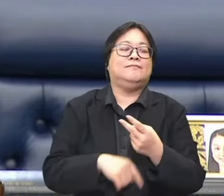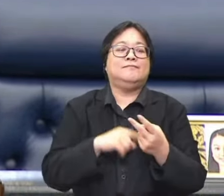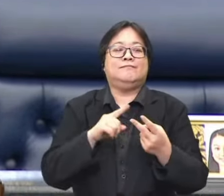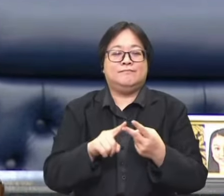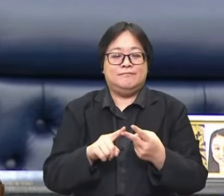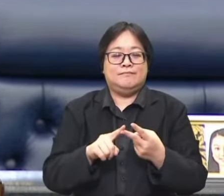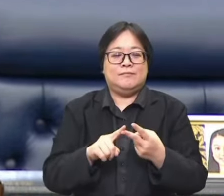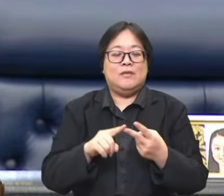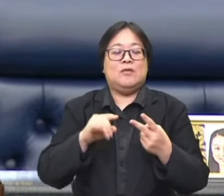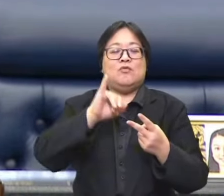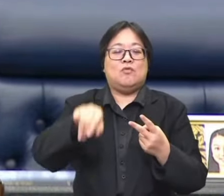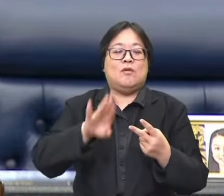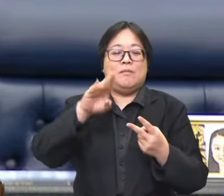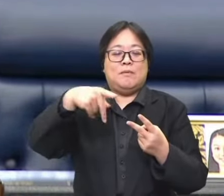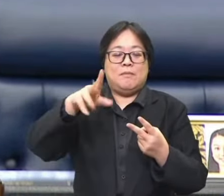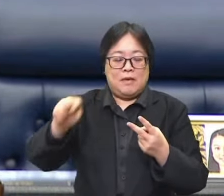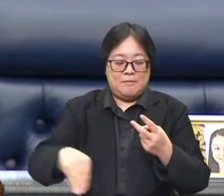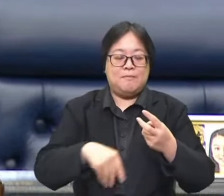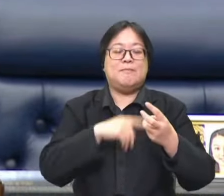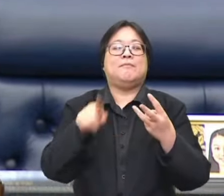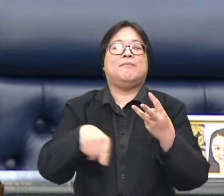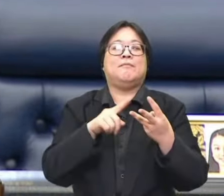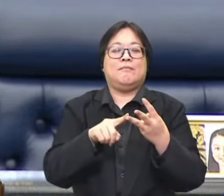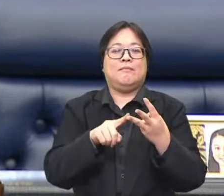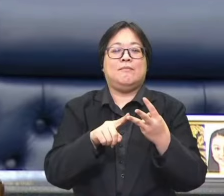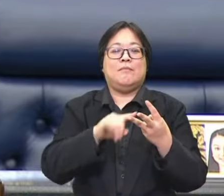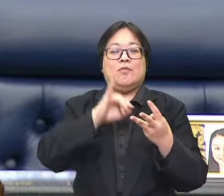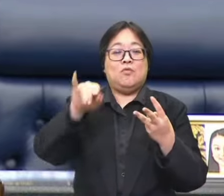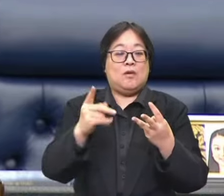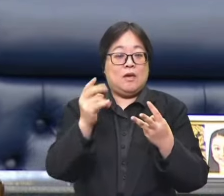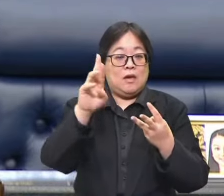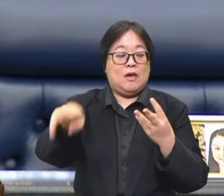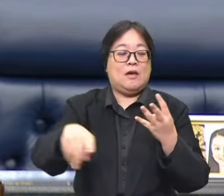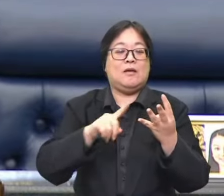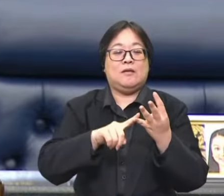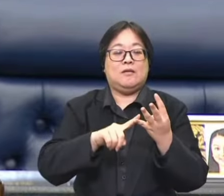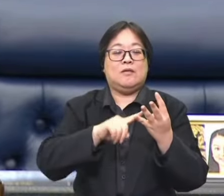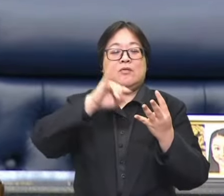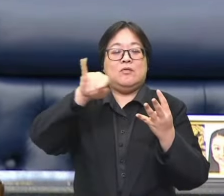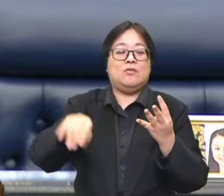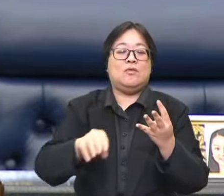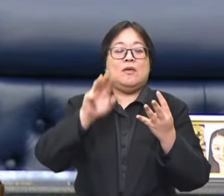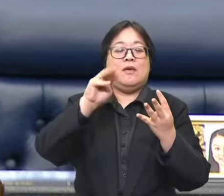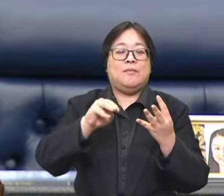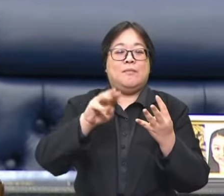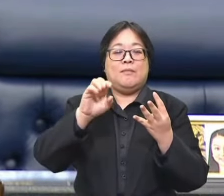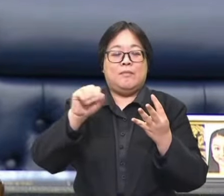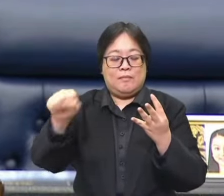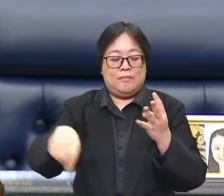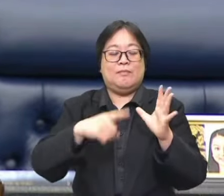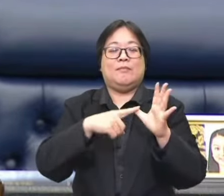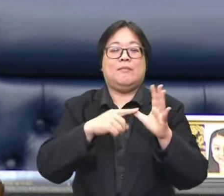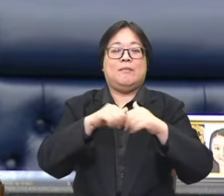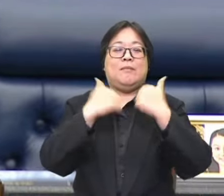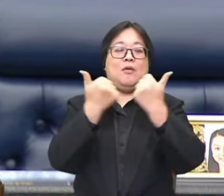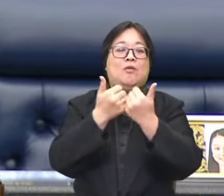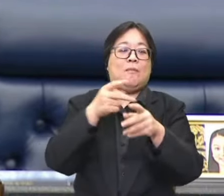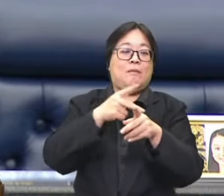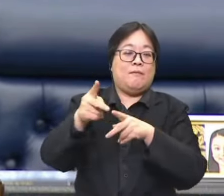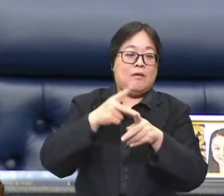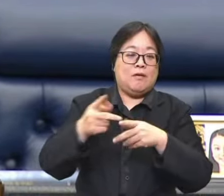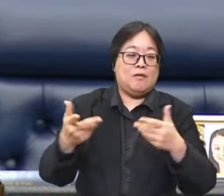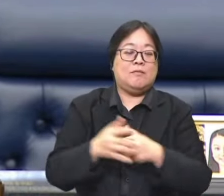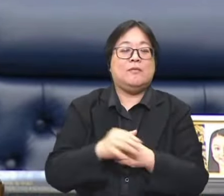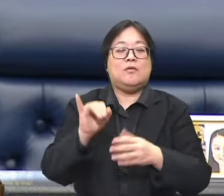Malaysia, Jabatan Bomba dan Penyelamat Malaysia, Jabatan Kerja Raya, Jabatan Mineral dan Geosains Malaysia serta pertubuhan profesional